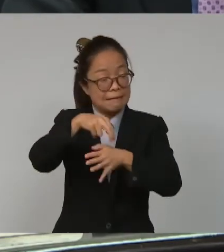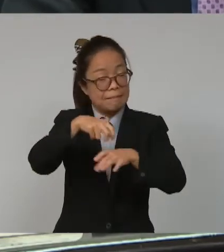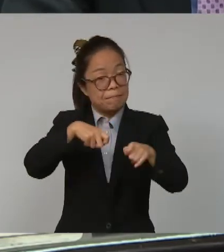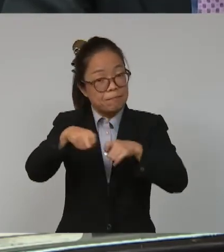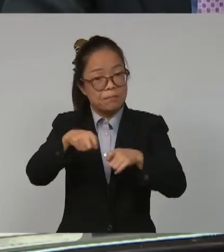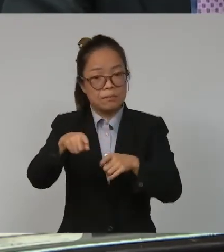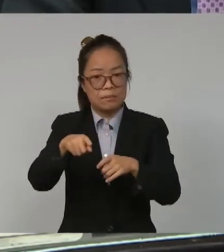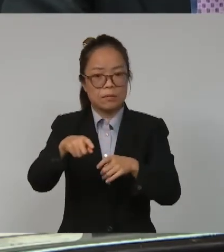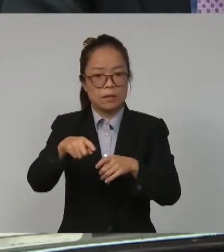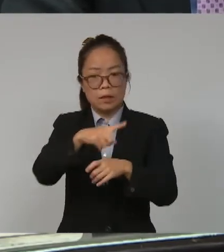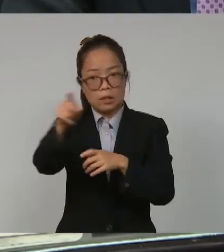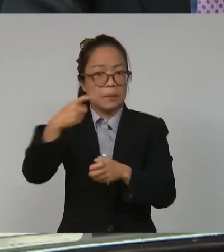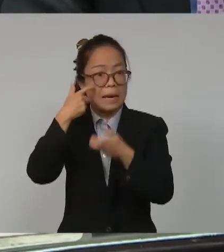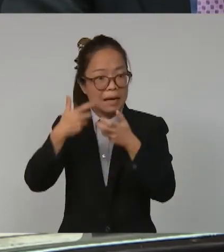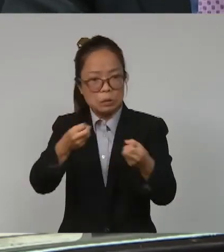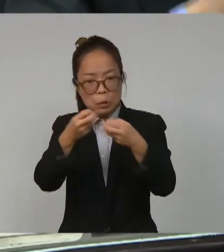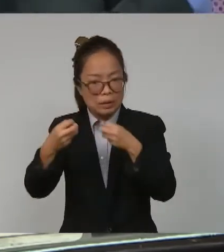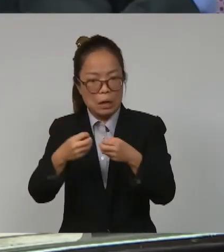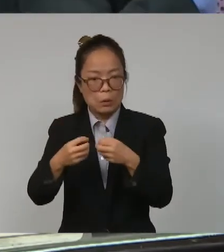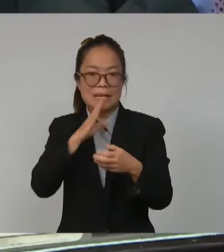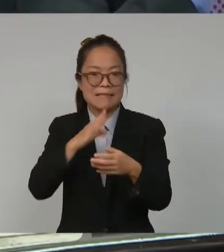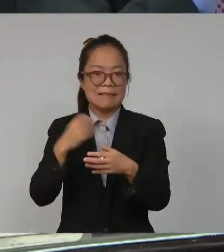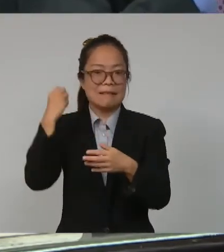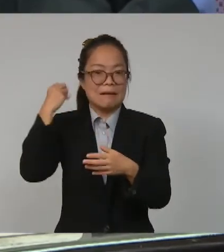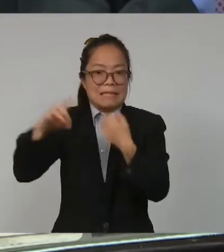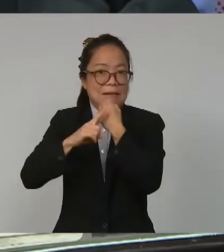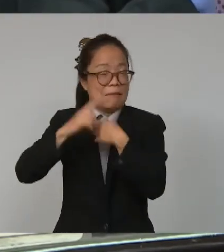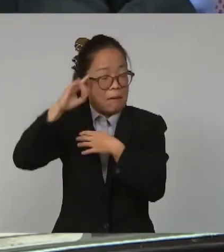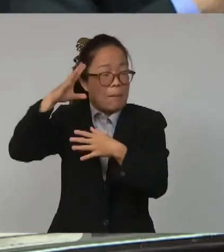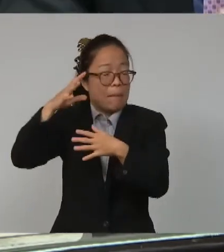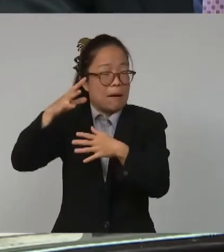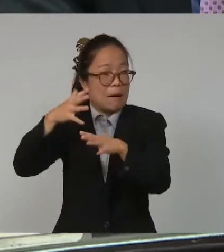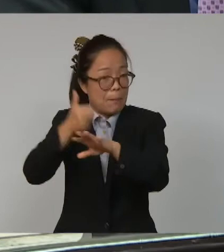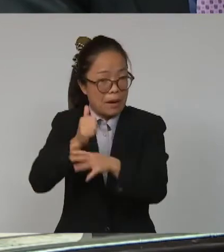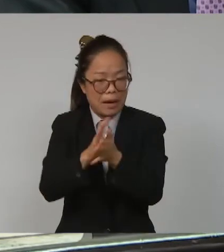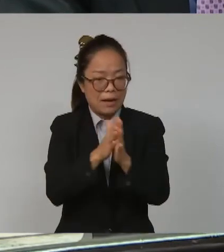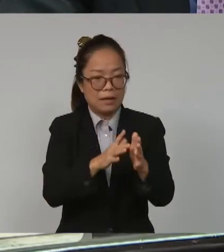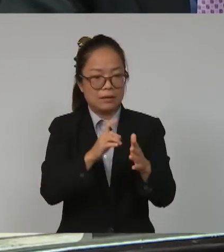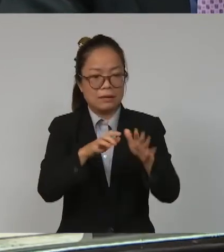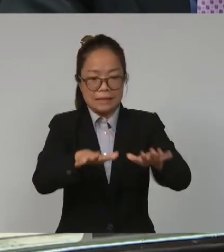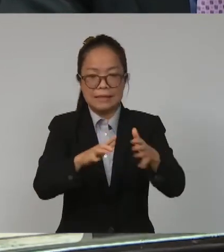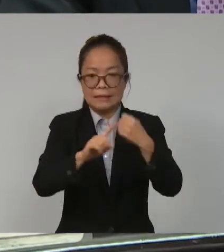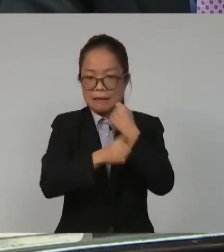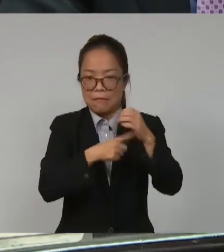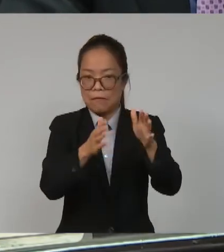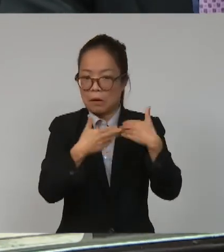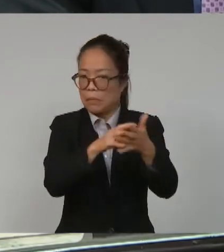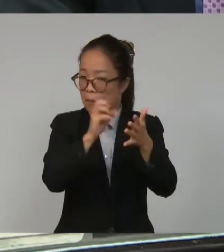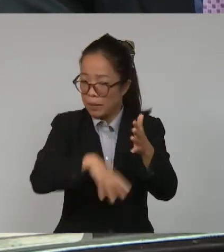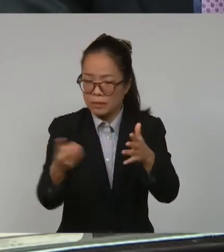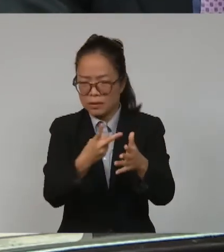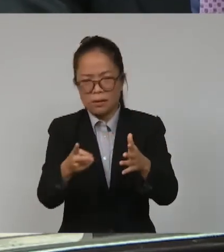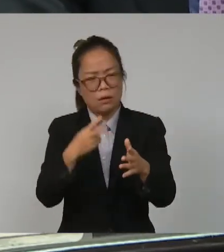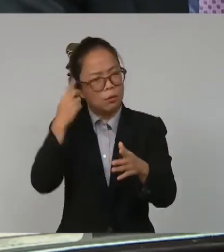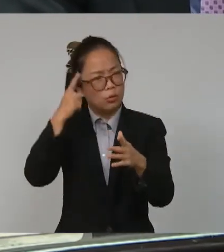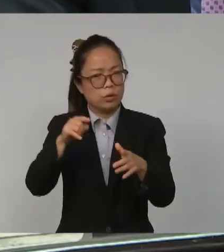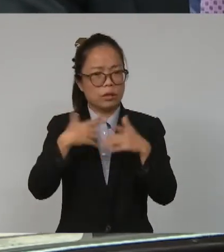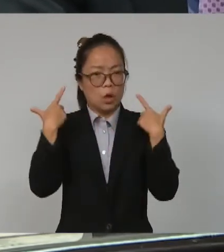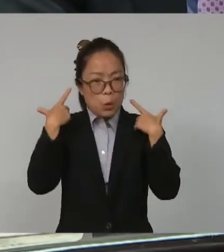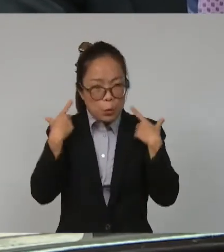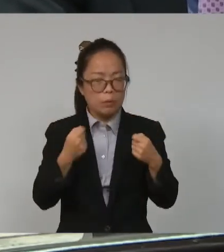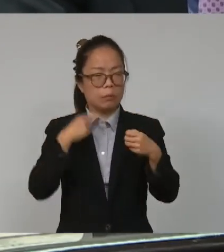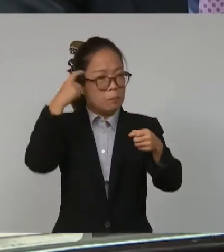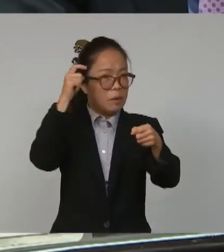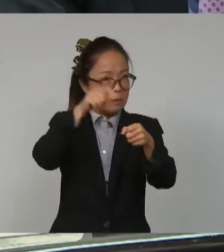家很着重在讨论它是创制或复决的时候，那似乎脱离了原本我们要提这个案的一个本意